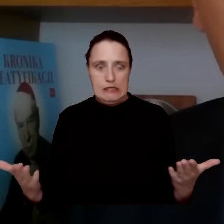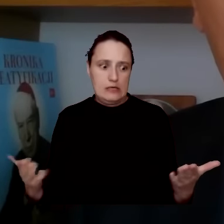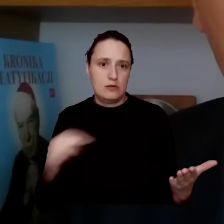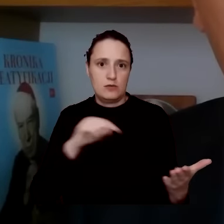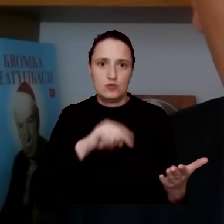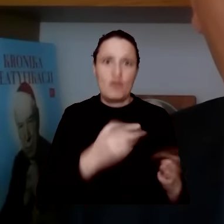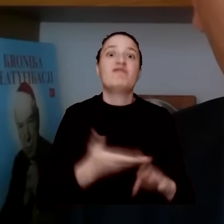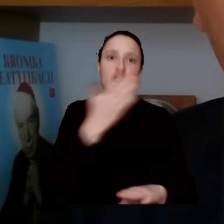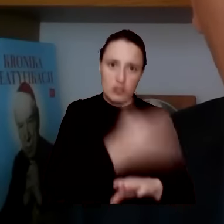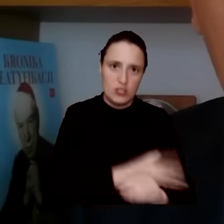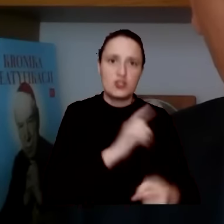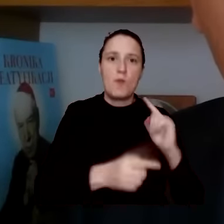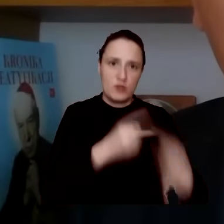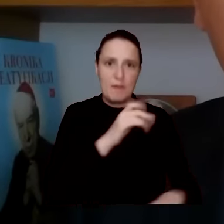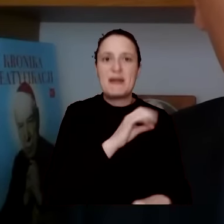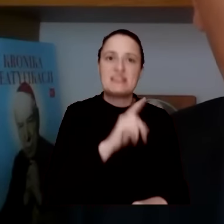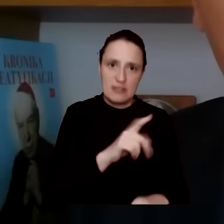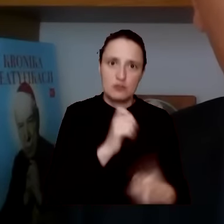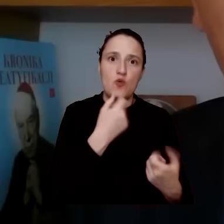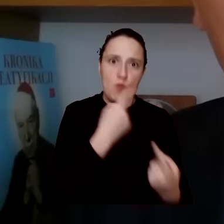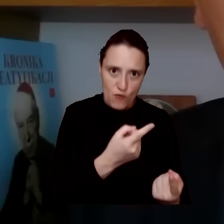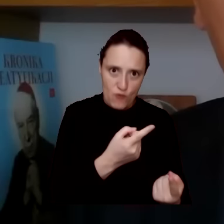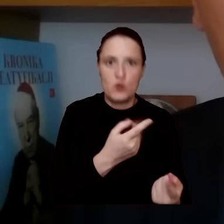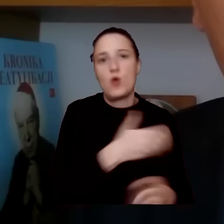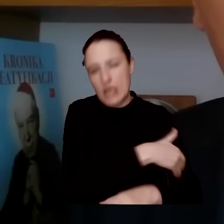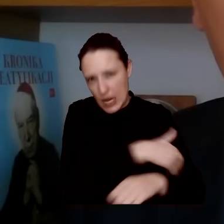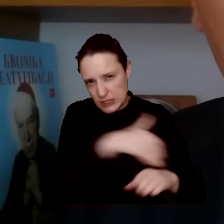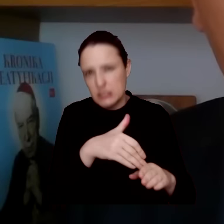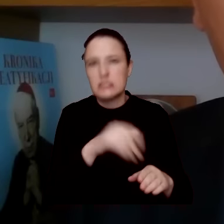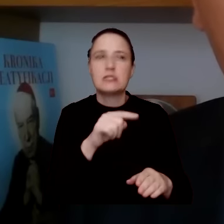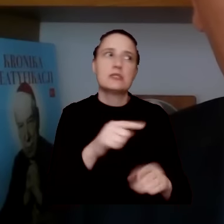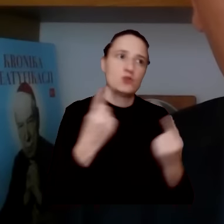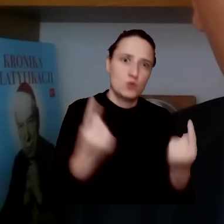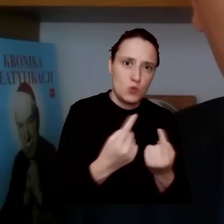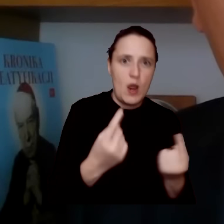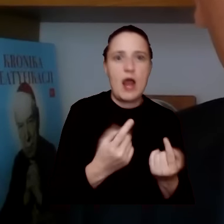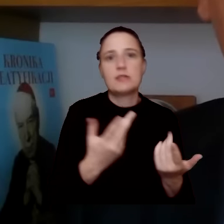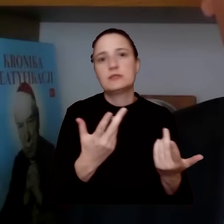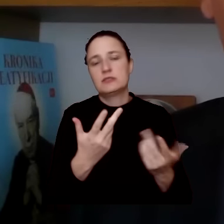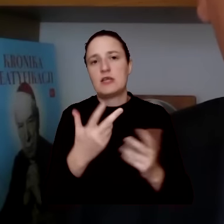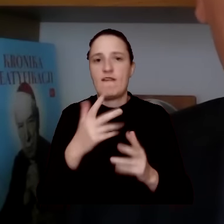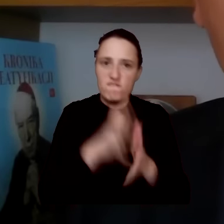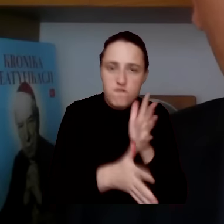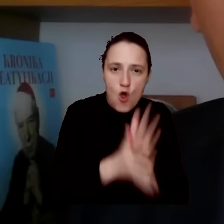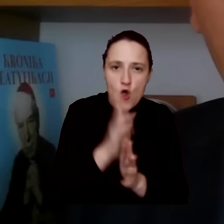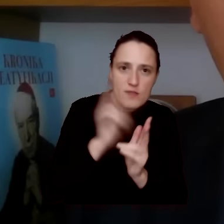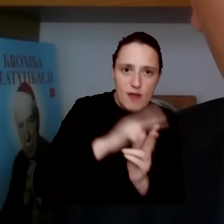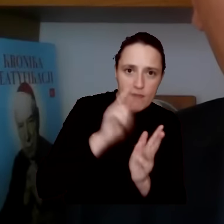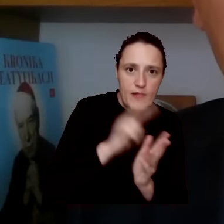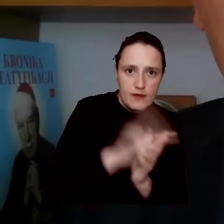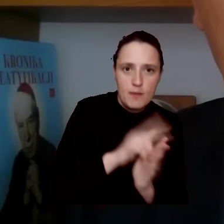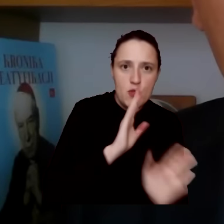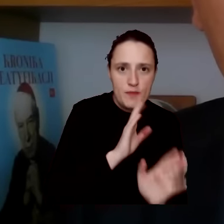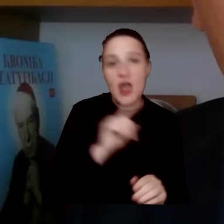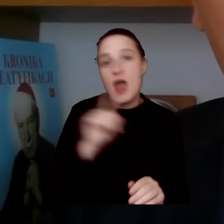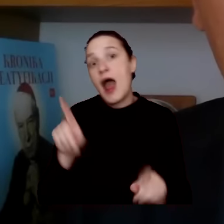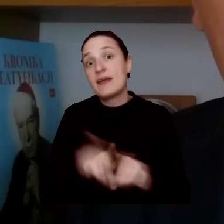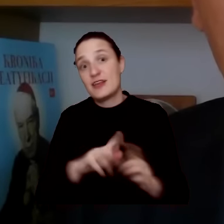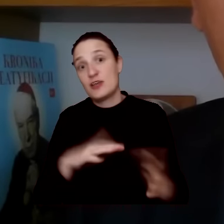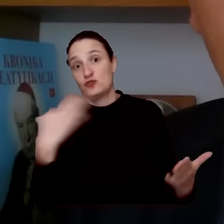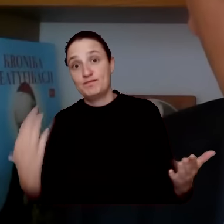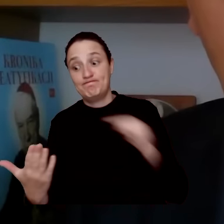wcześniej politycy PSL-u, a więc no, na granicy mamy do czynienia z hybrydową wojną, a z drugiej strony no, jako